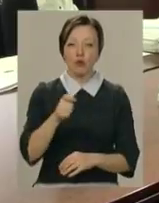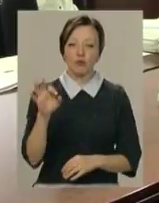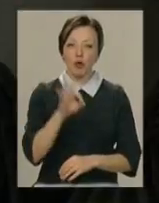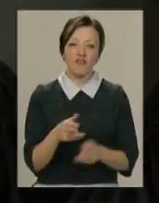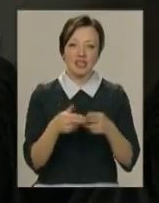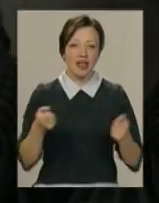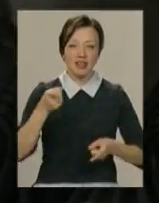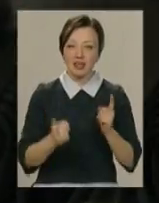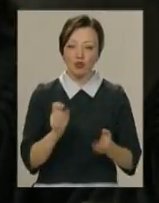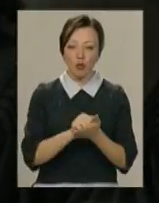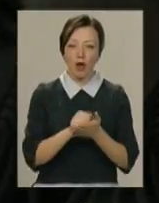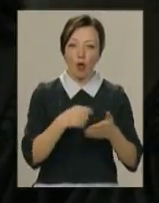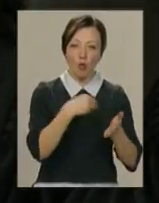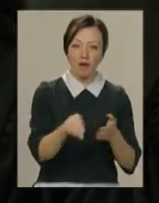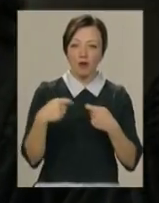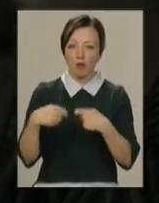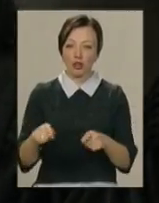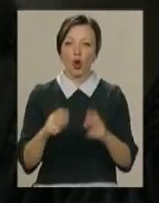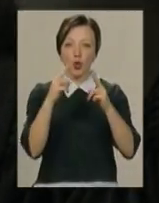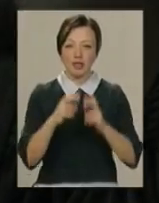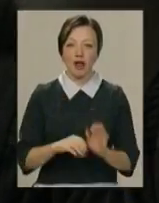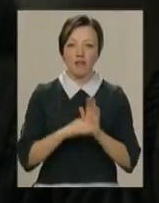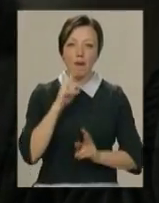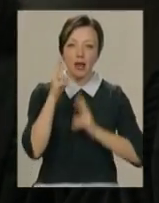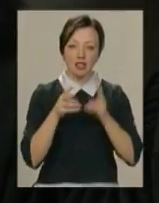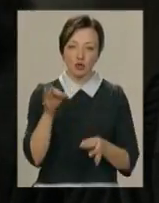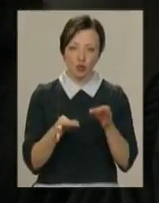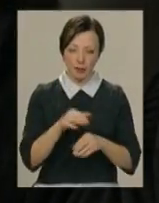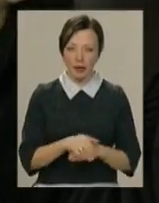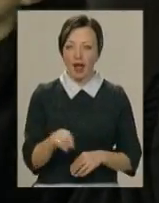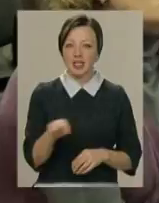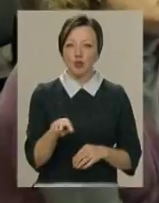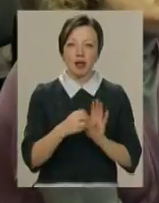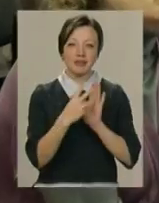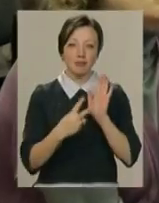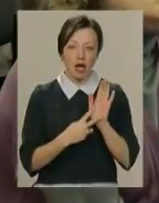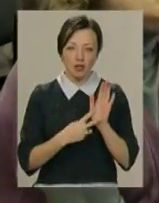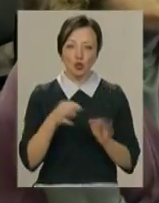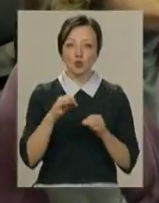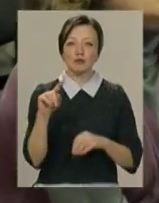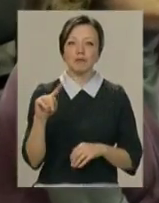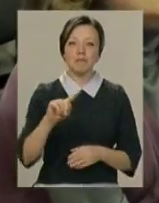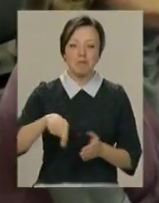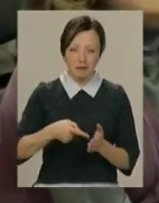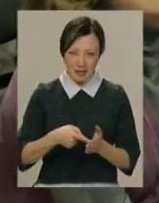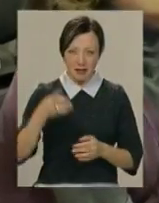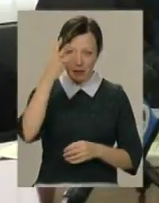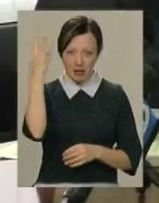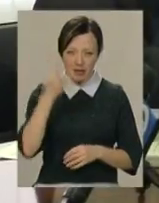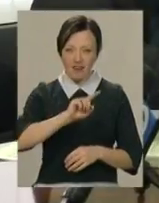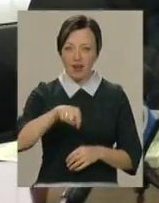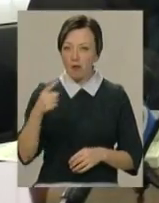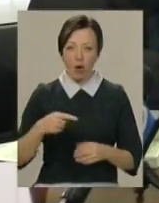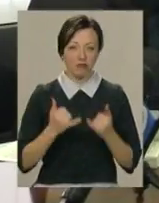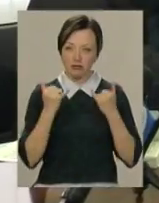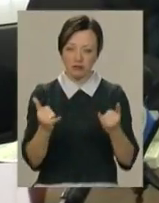акту купівлі-продажу розглядають нині в апеляційному суді області. В листопаді 17-го суд першої інстанції вимогу 15 позивачів